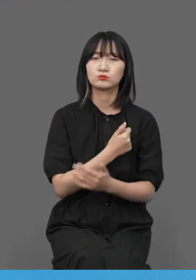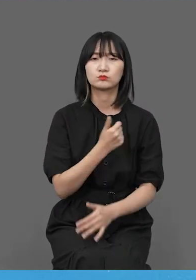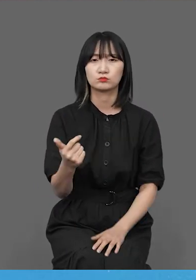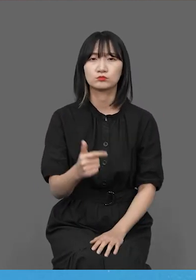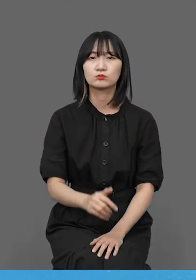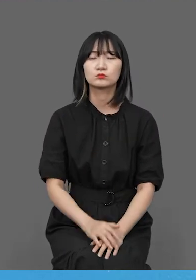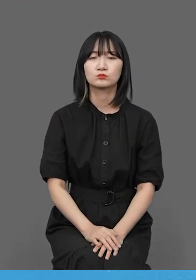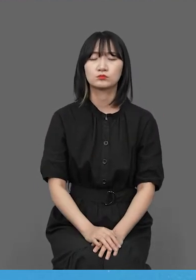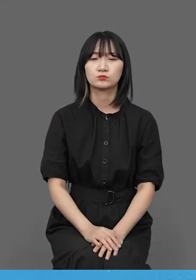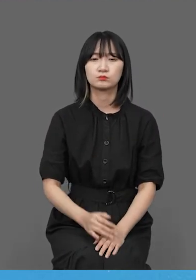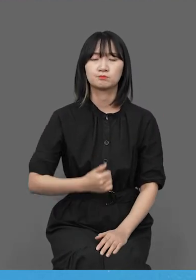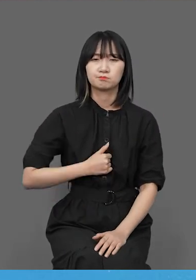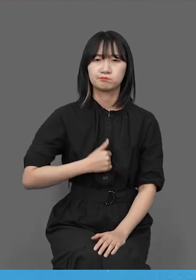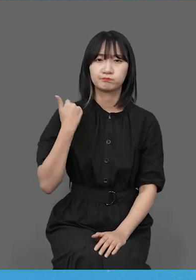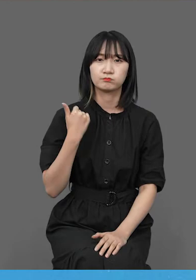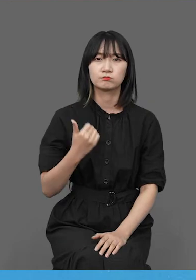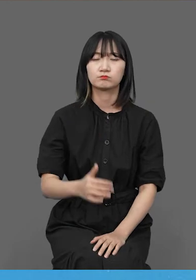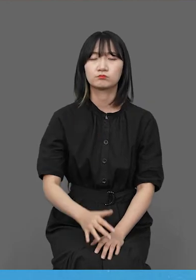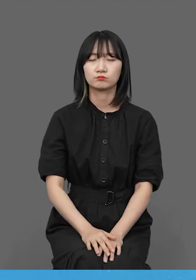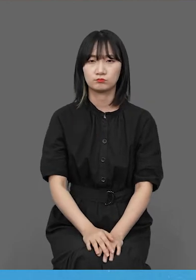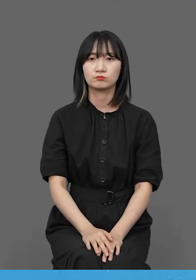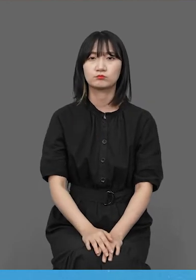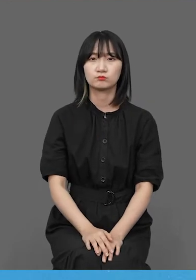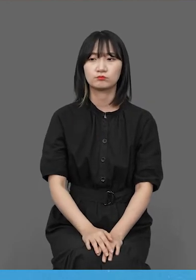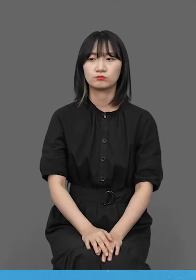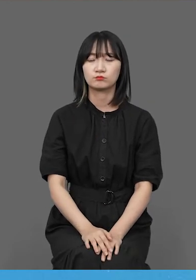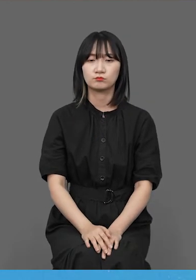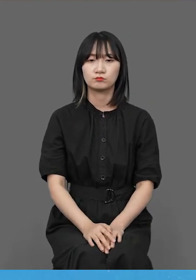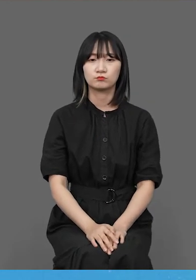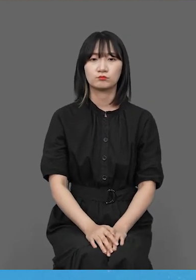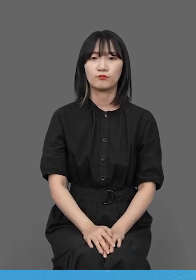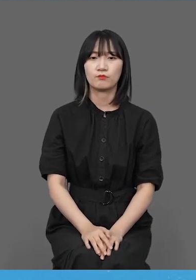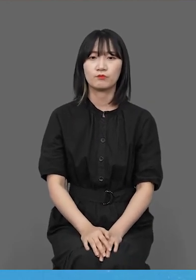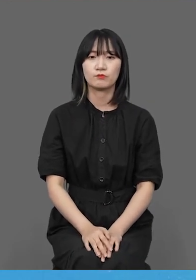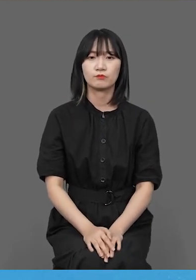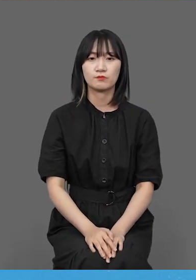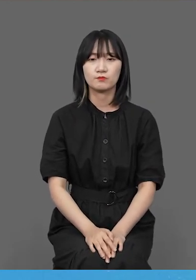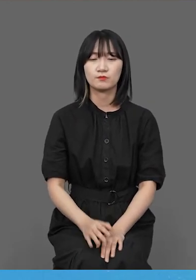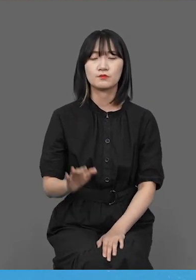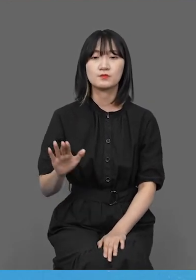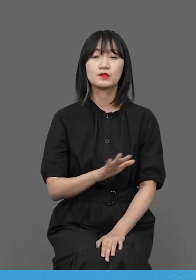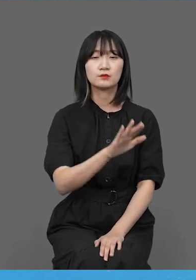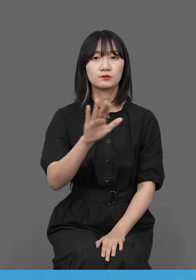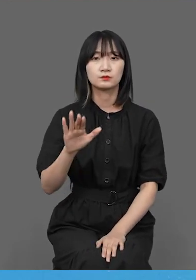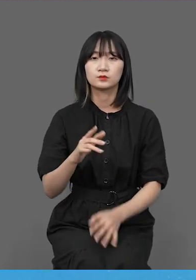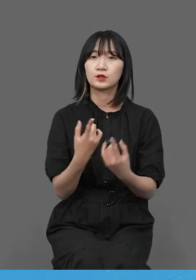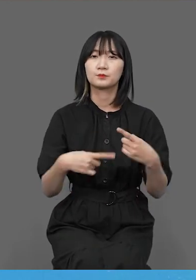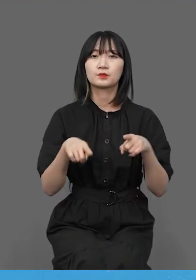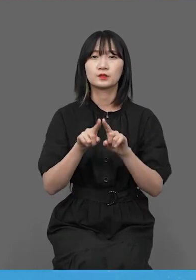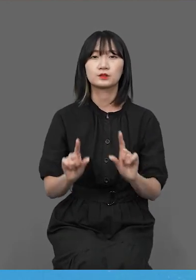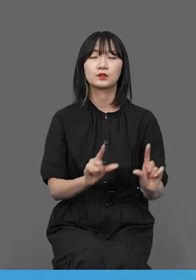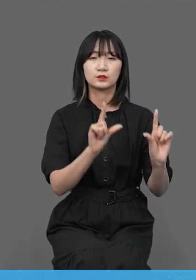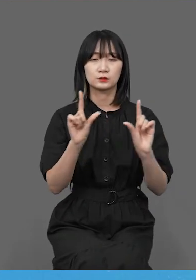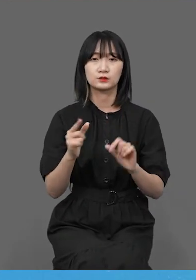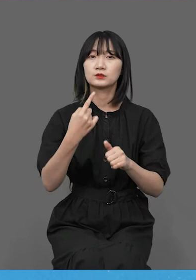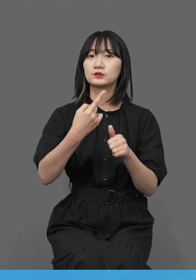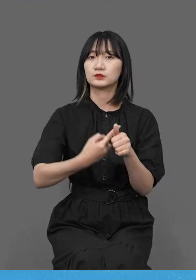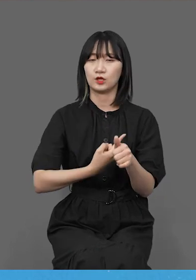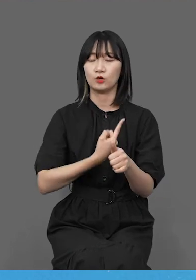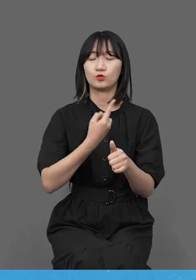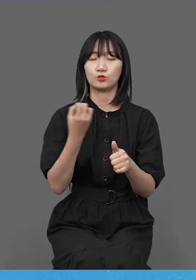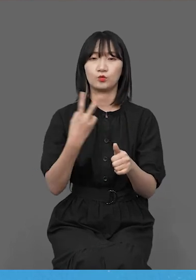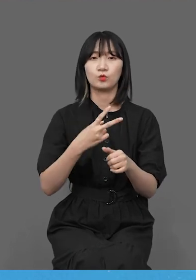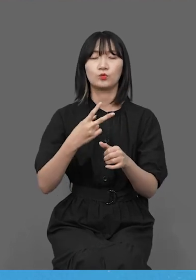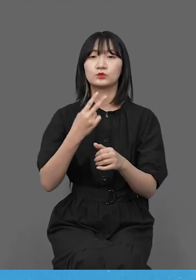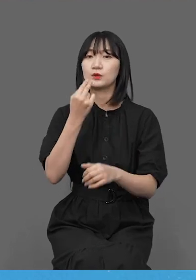안타까웠고 좀 분개스럽다, 그렇게까지 표현할 수 있을 것 같습니다. 우리와 함께 살아가는 이 자연계, 이